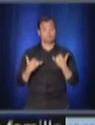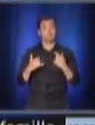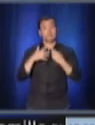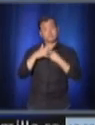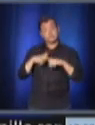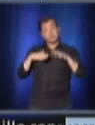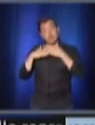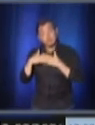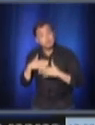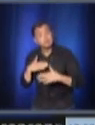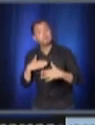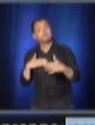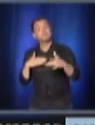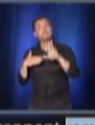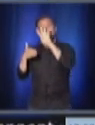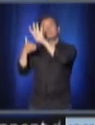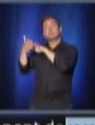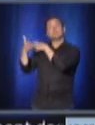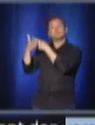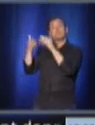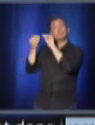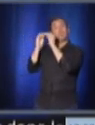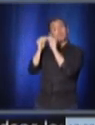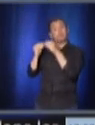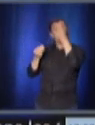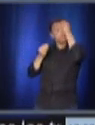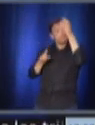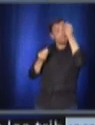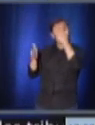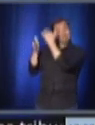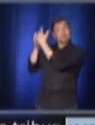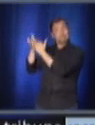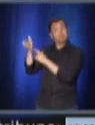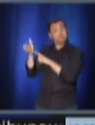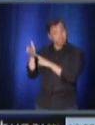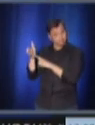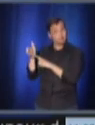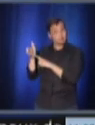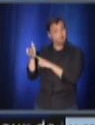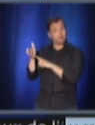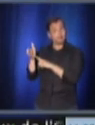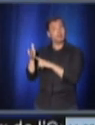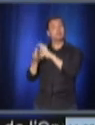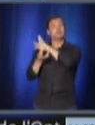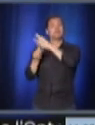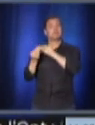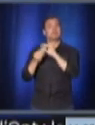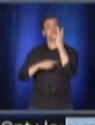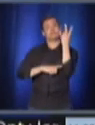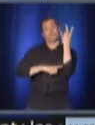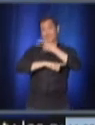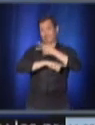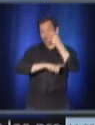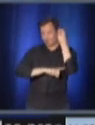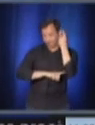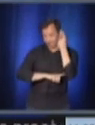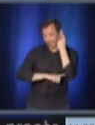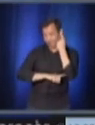d'aujourd'hui, nous allons rendre public un tableau des données sur les 7 jours